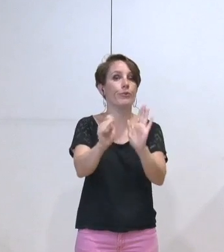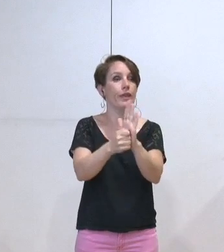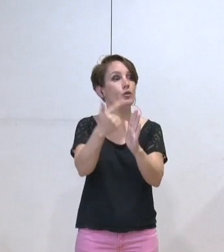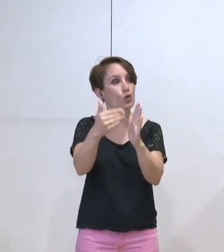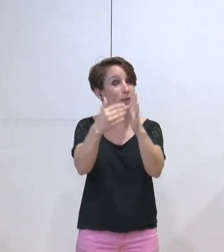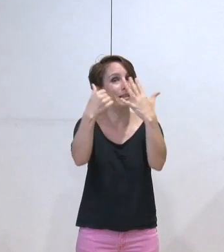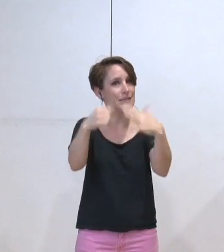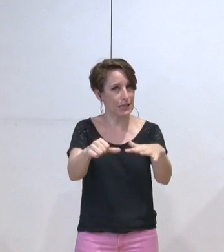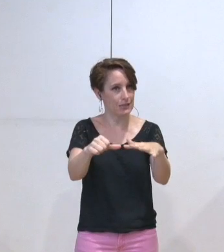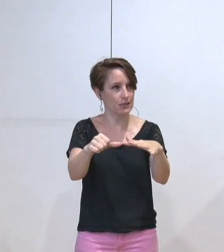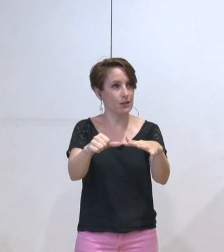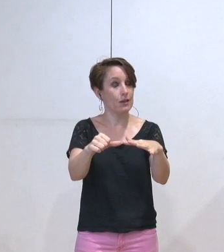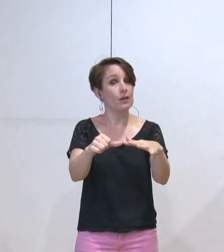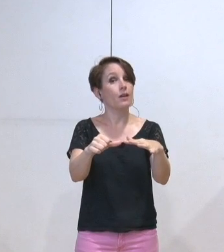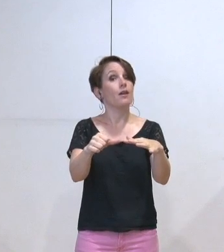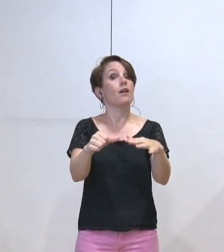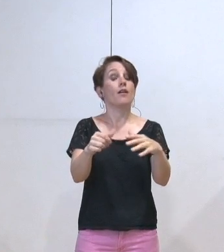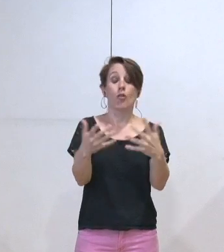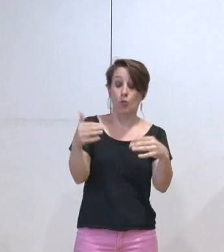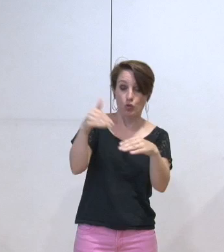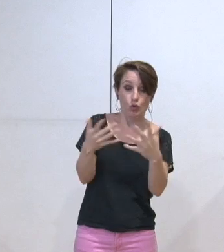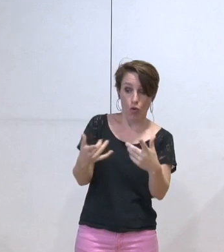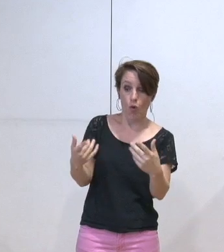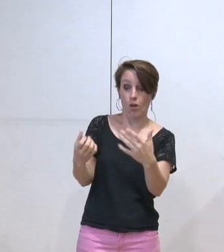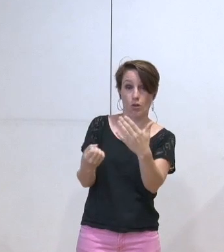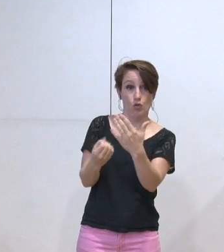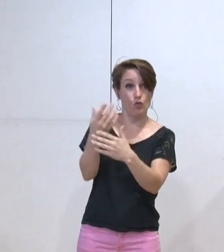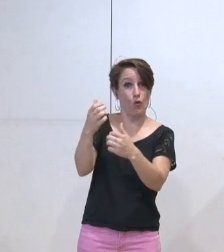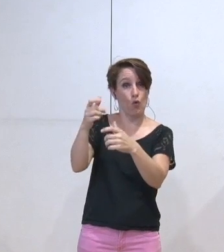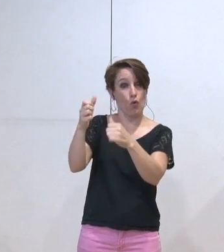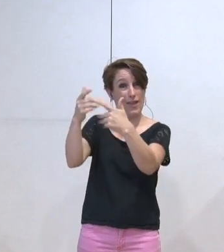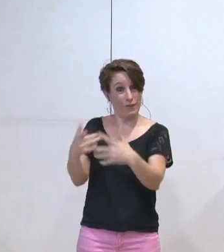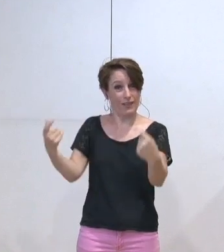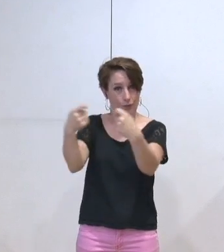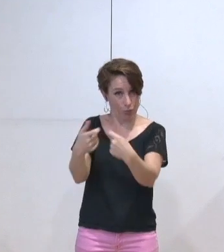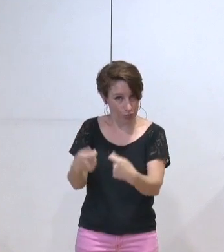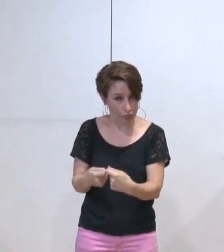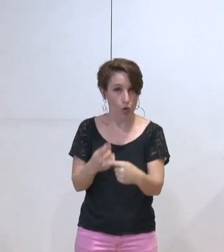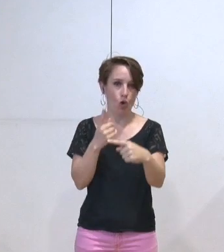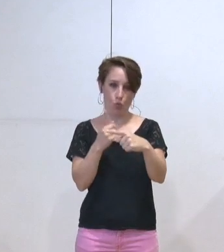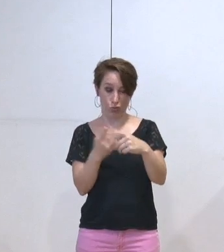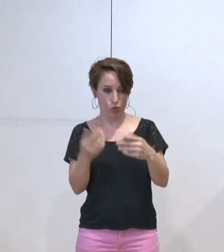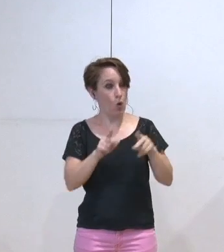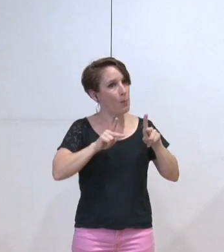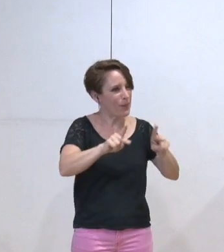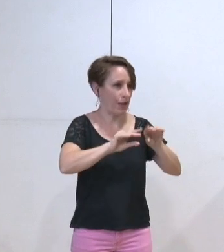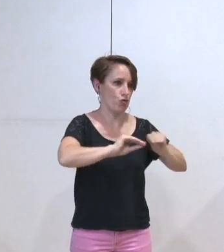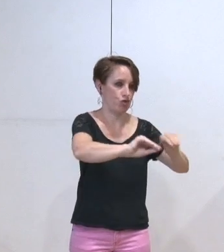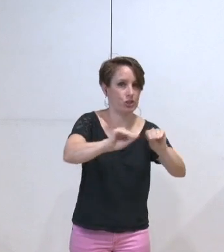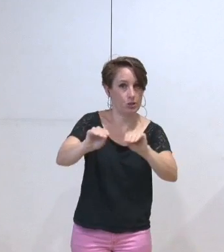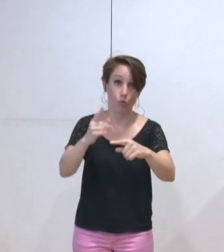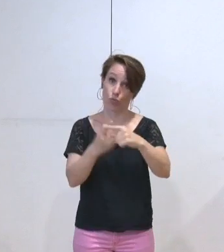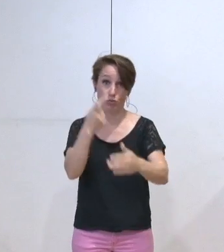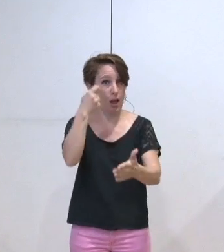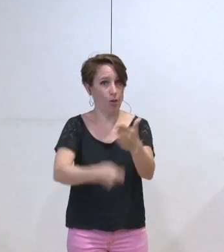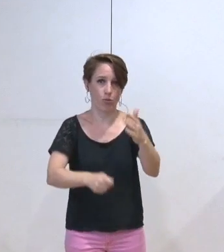nouvelle donne en terme d'évolution des effectifs ainsi que nos orientations à savoir de la pédagogie et également de la